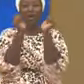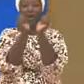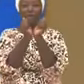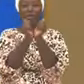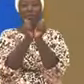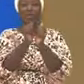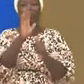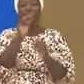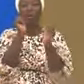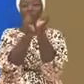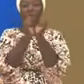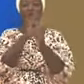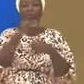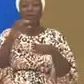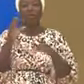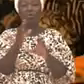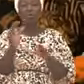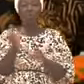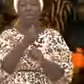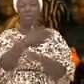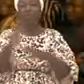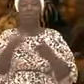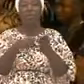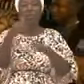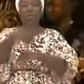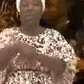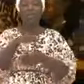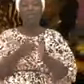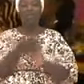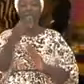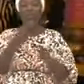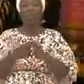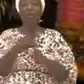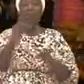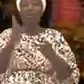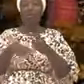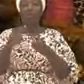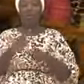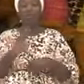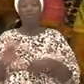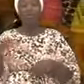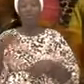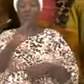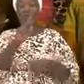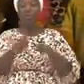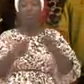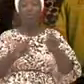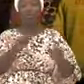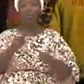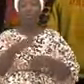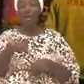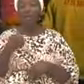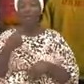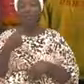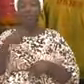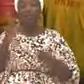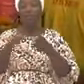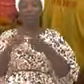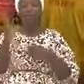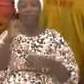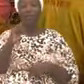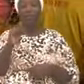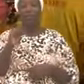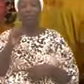la captivité sera ôtée ce soit vers les enfants de ton peuple tu le parloir